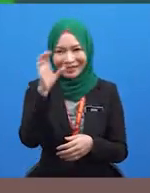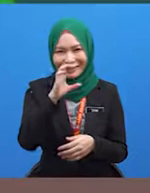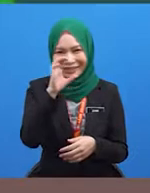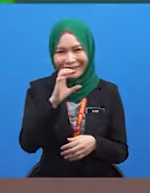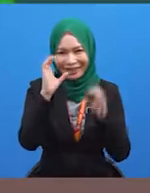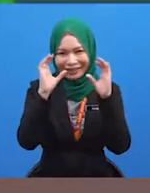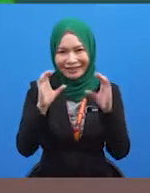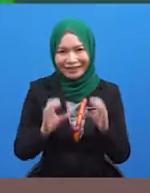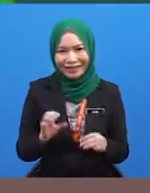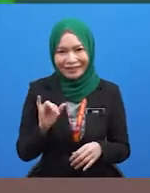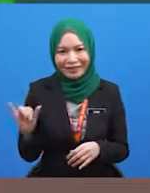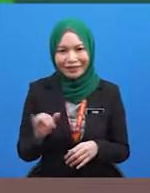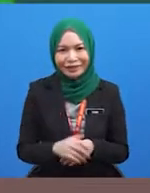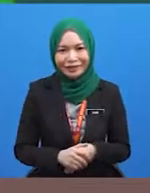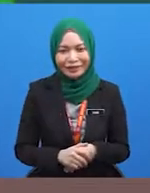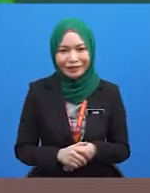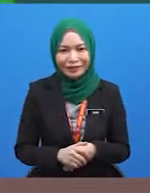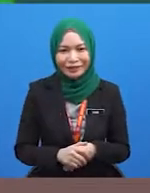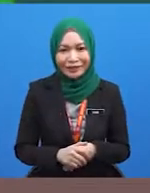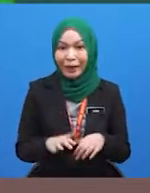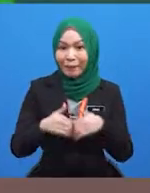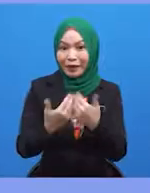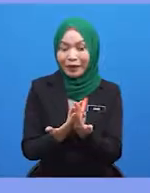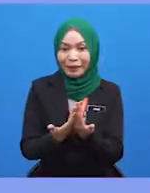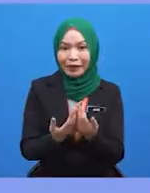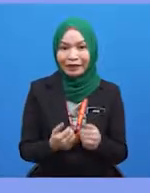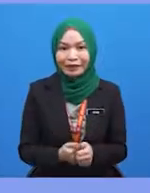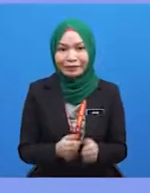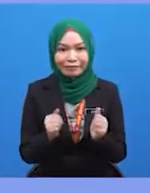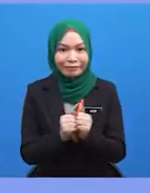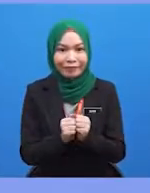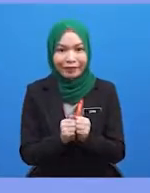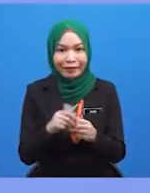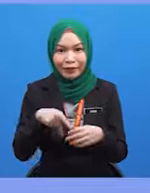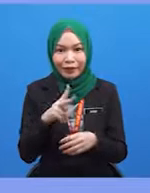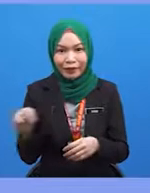ya? Okey, bagaimana pula dengan produk sedia ada?